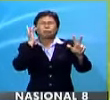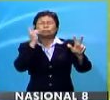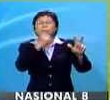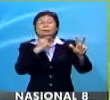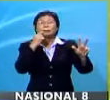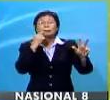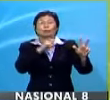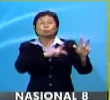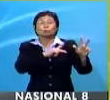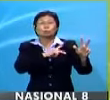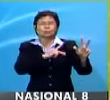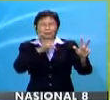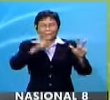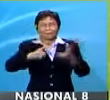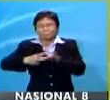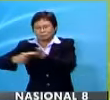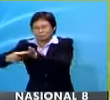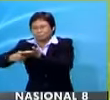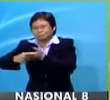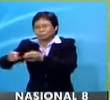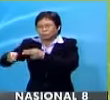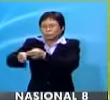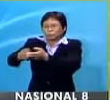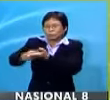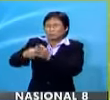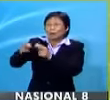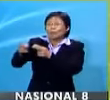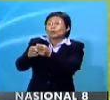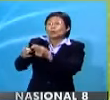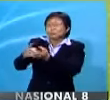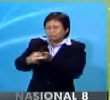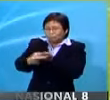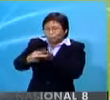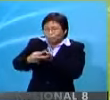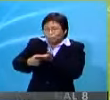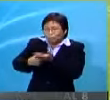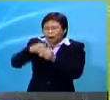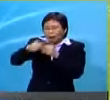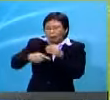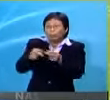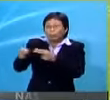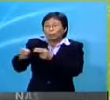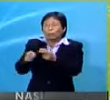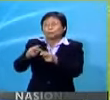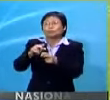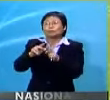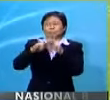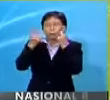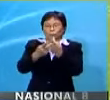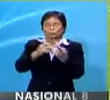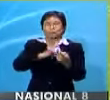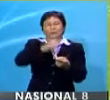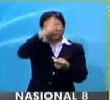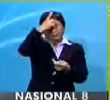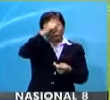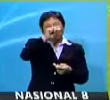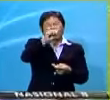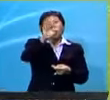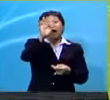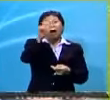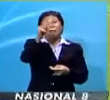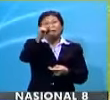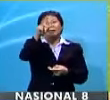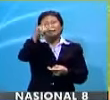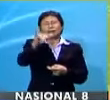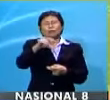pasukan dan saya perlu berbincang dengan pihak pengurusan terutama pengurus pasukan saya Datuk Seri eendi Untuk menentukan